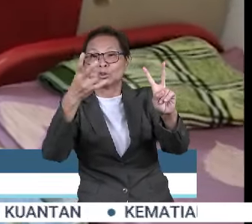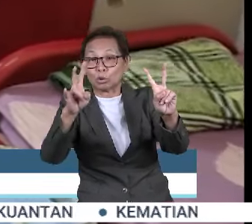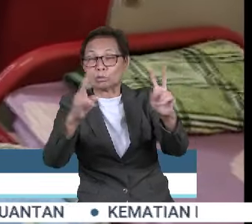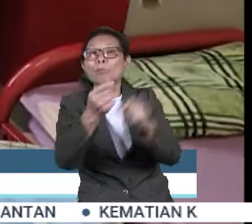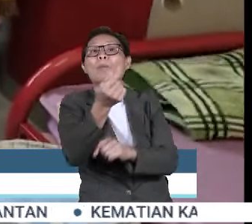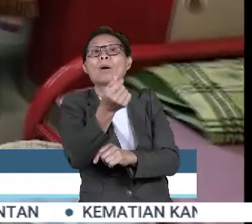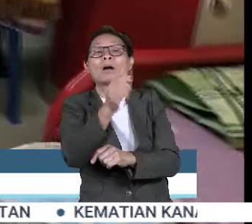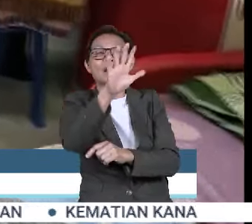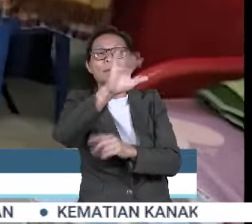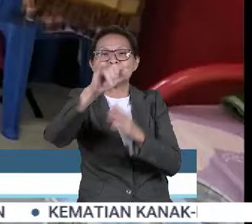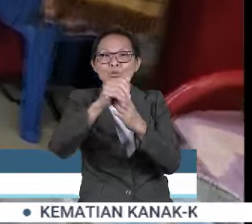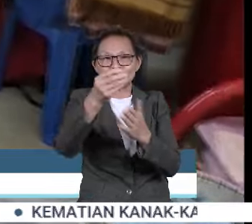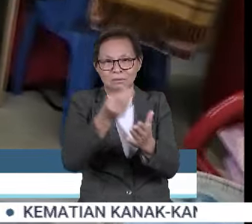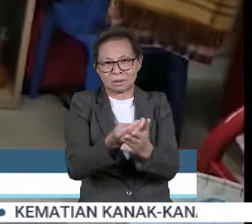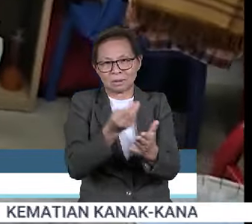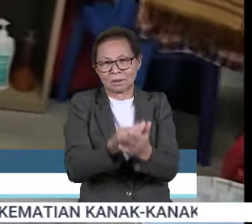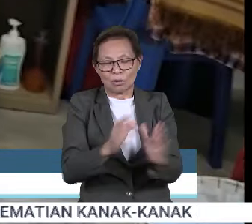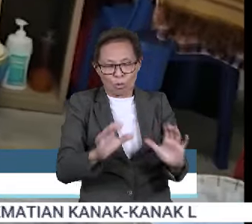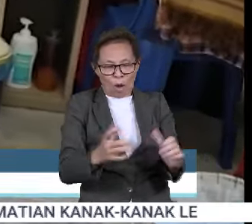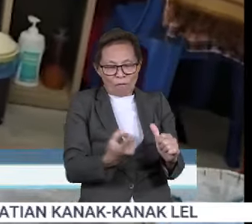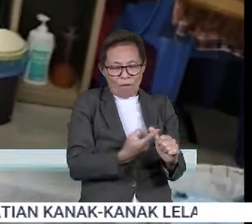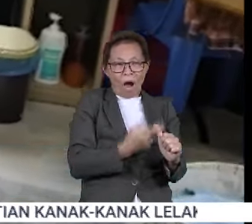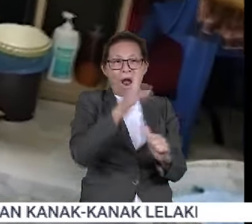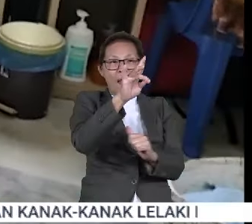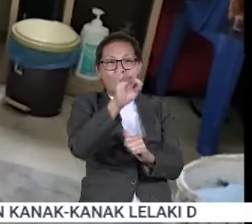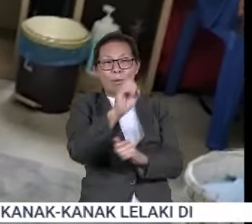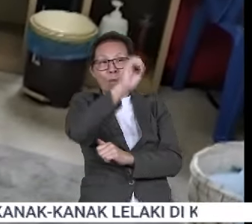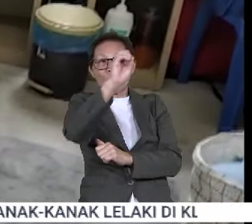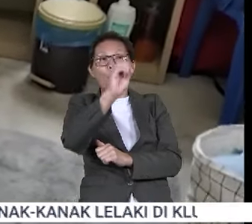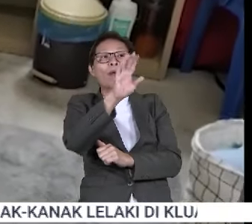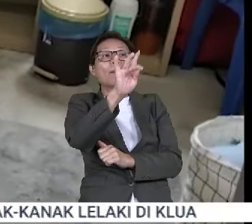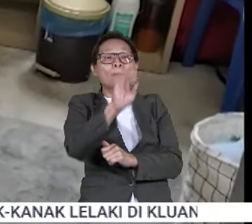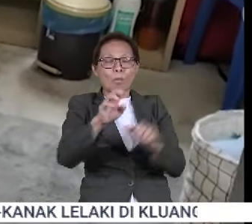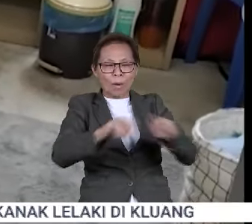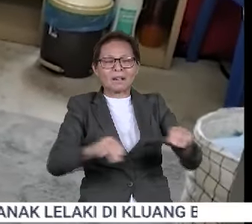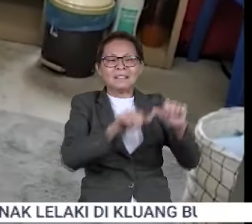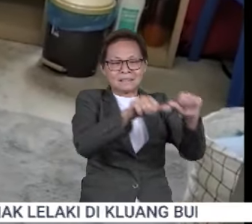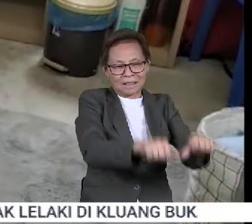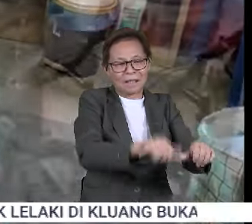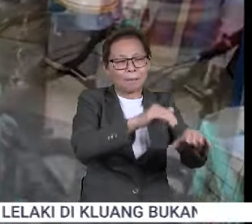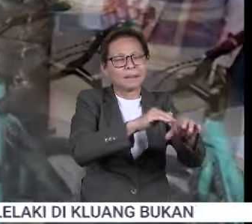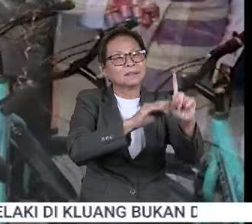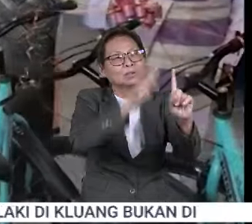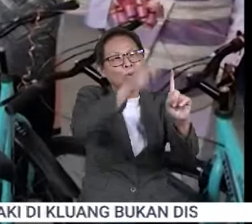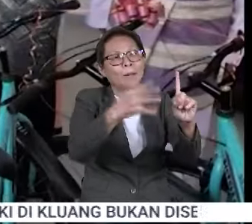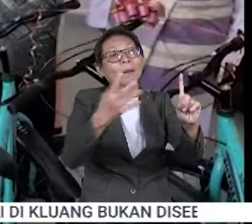dengan kos RM5 juta. Kumpulan pertama, 80 pelajar mula menghuni pada 1 April lalu.